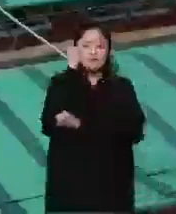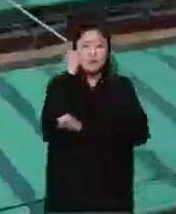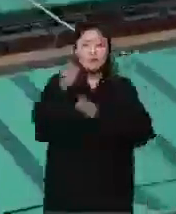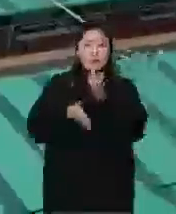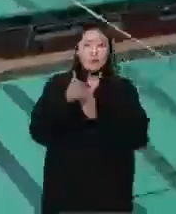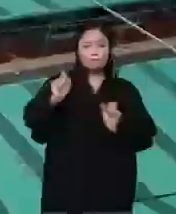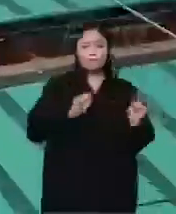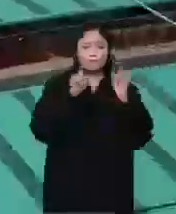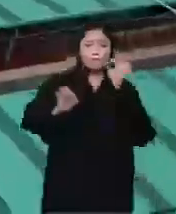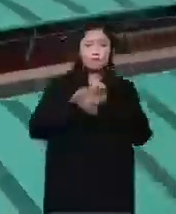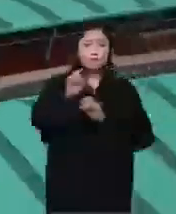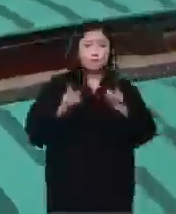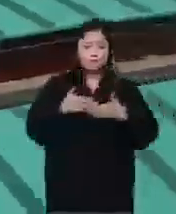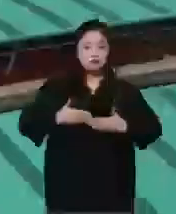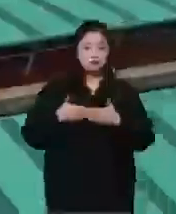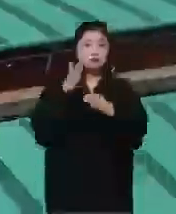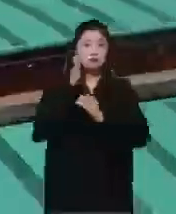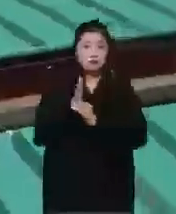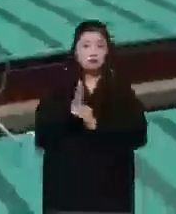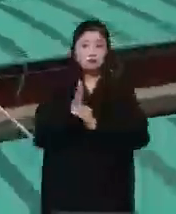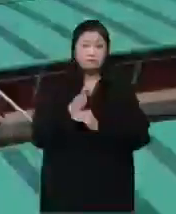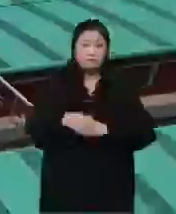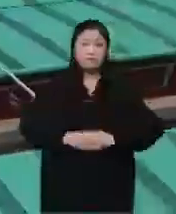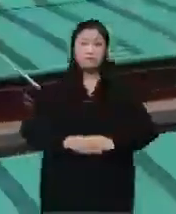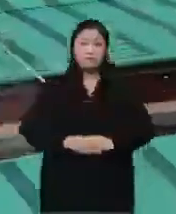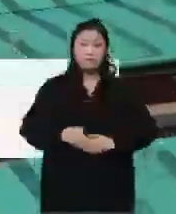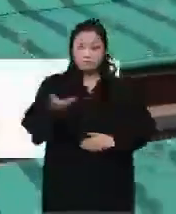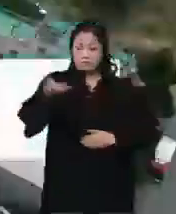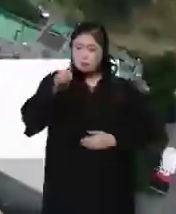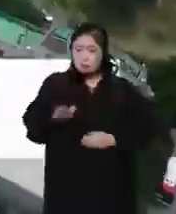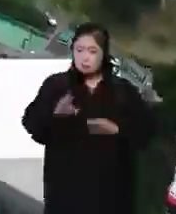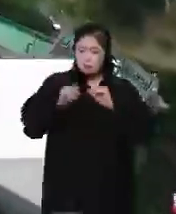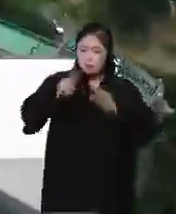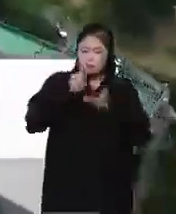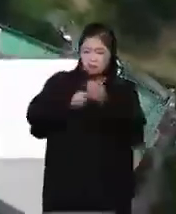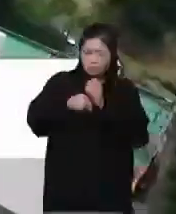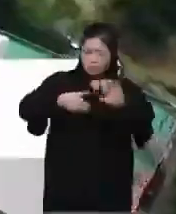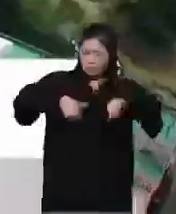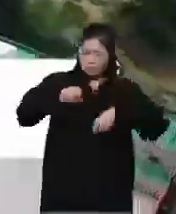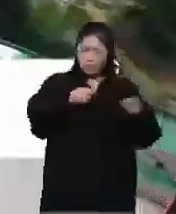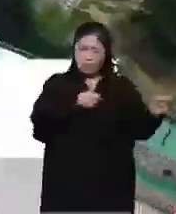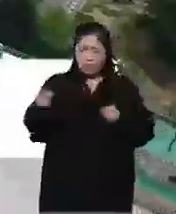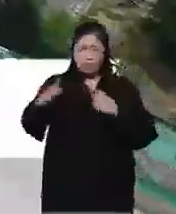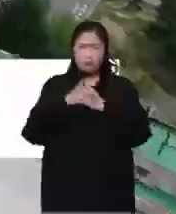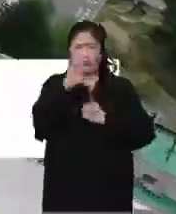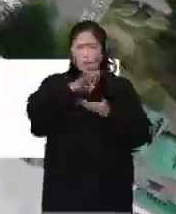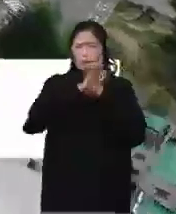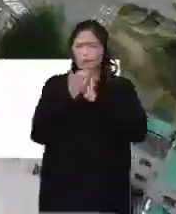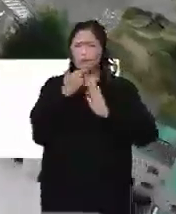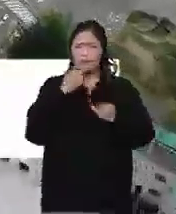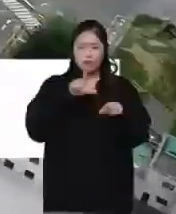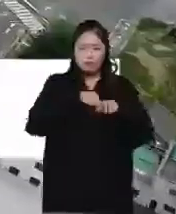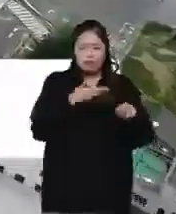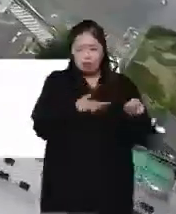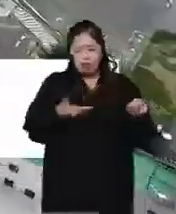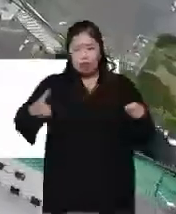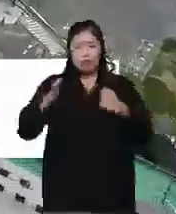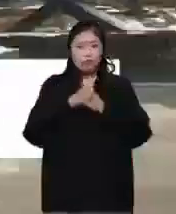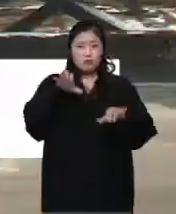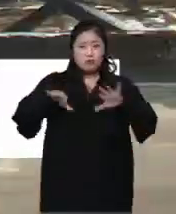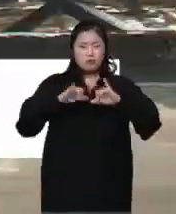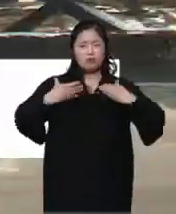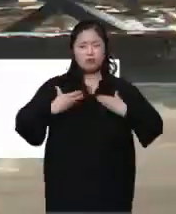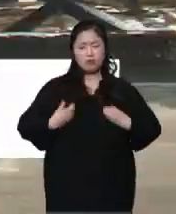기반형 도시재생 뉴딜 사업이 진행되고 있습니다. 하지만 토지 매입이 늦어지면서 큰 변화 없이 시간만 흘러